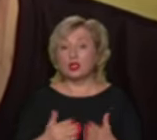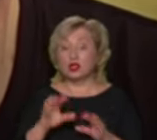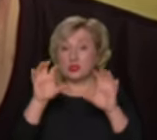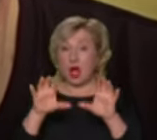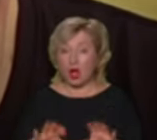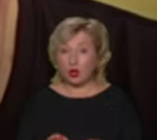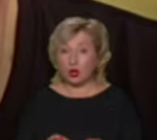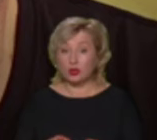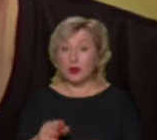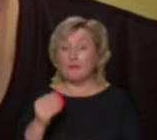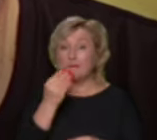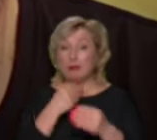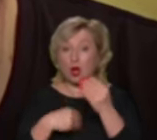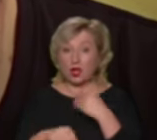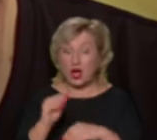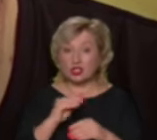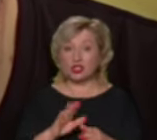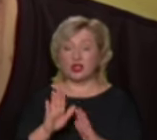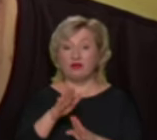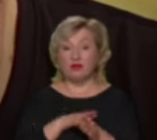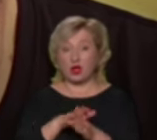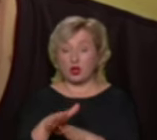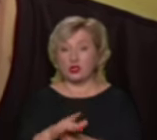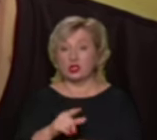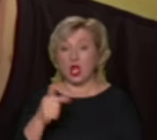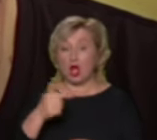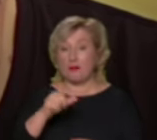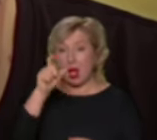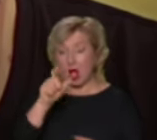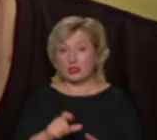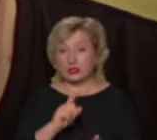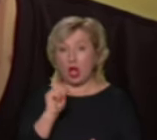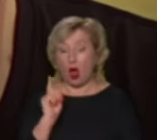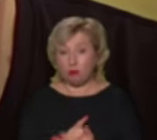це покращити і виконувати цей громадський обов'язок навіть,